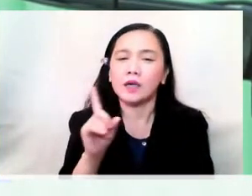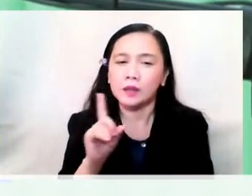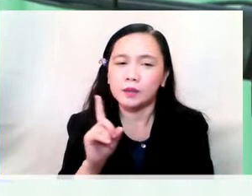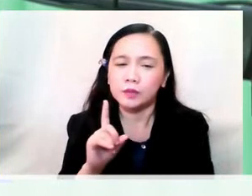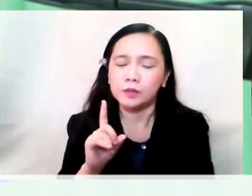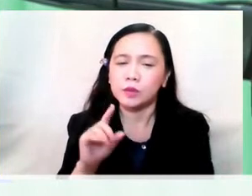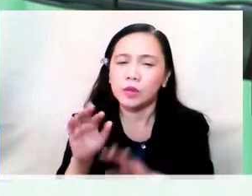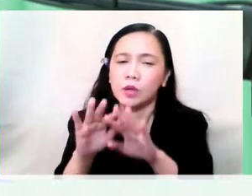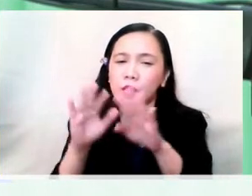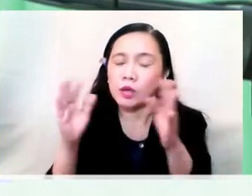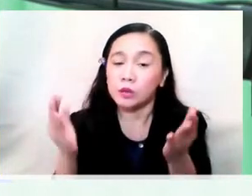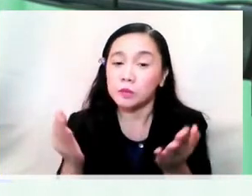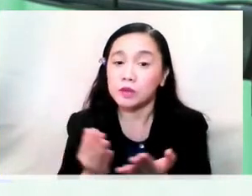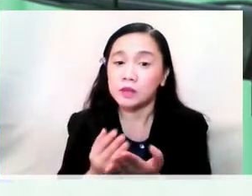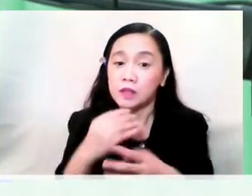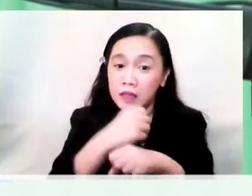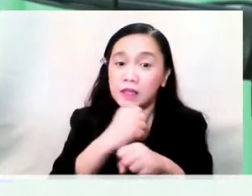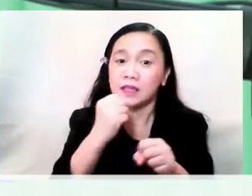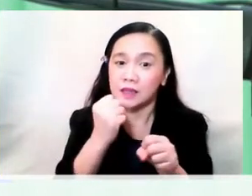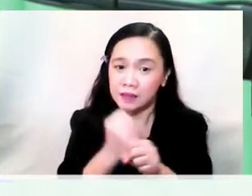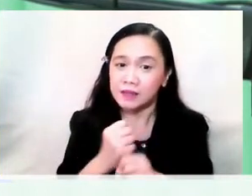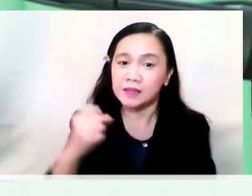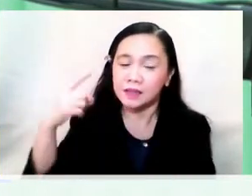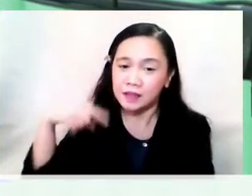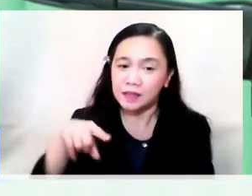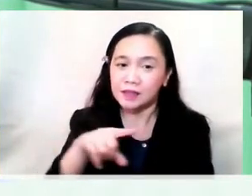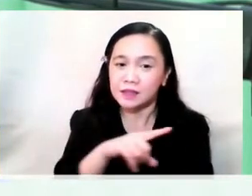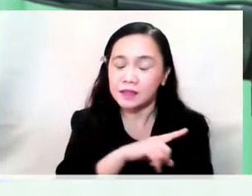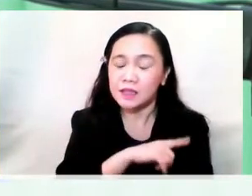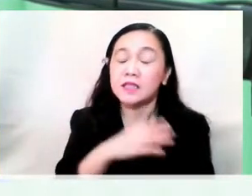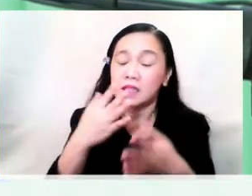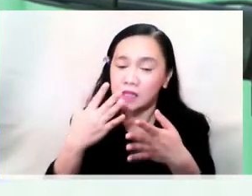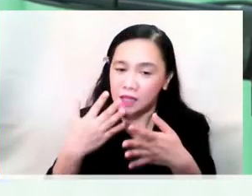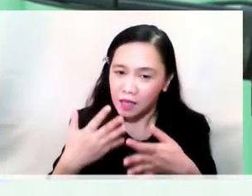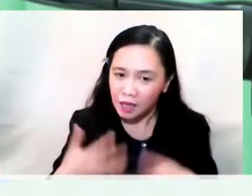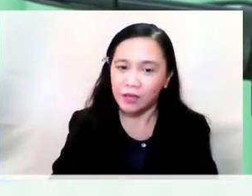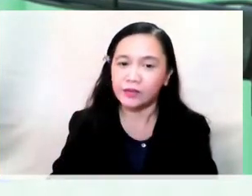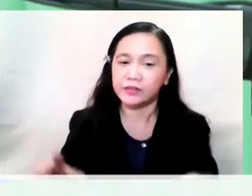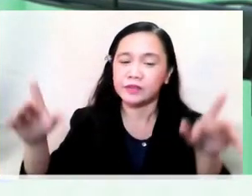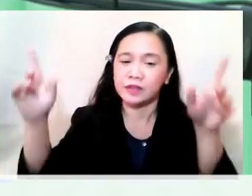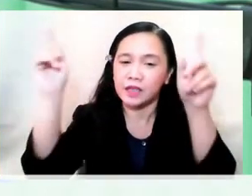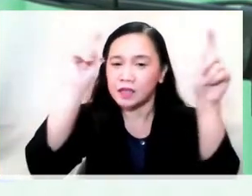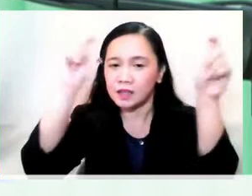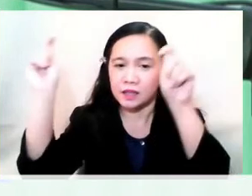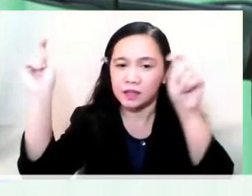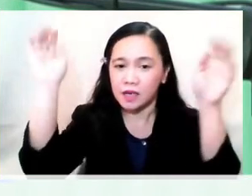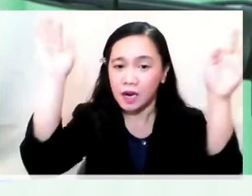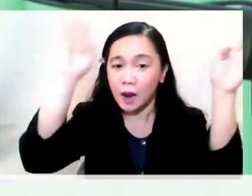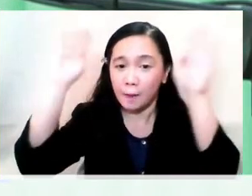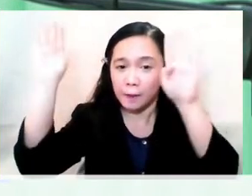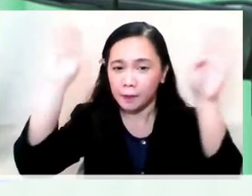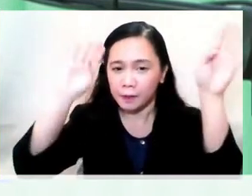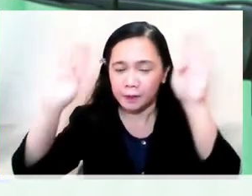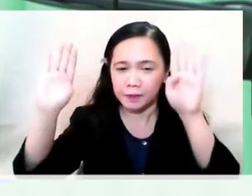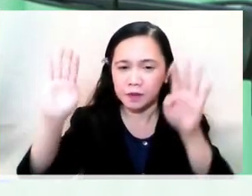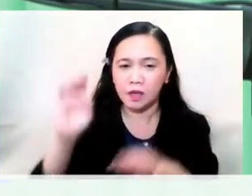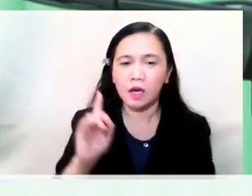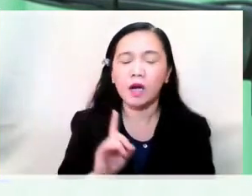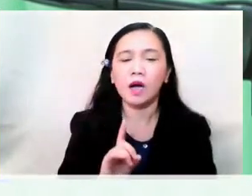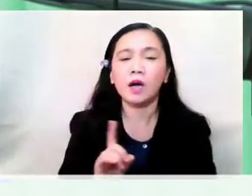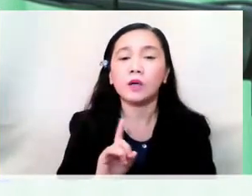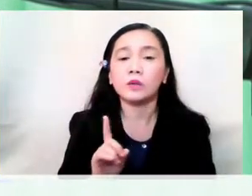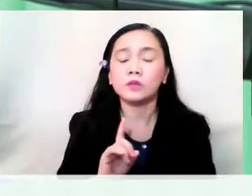ang lilikhain natin pagkatapos ng bagyo? What kind of